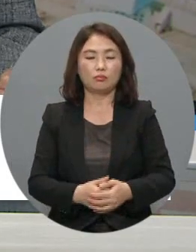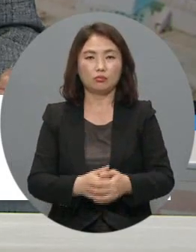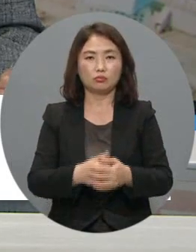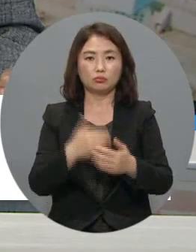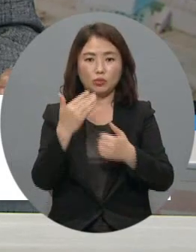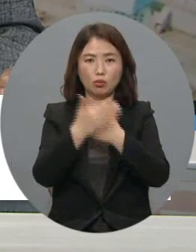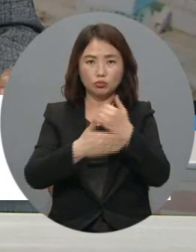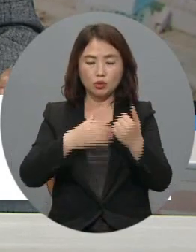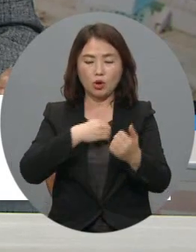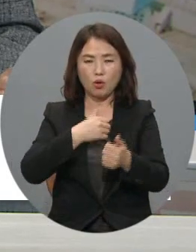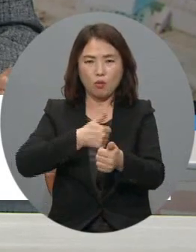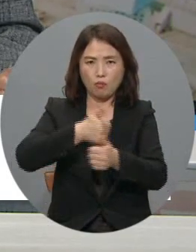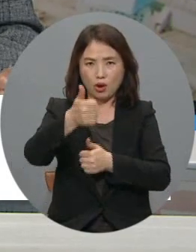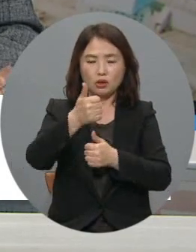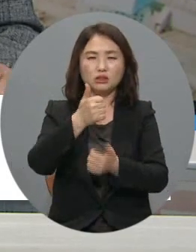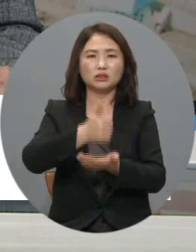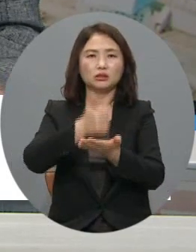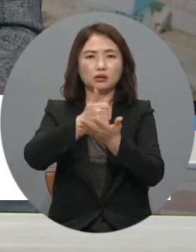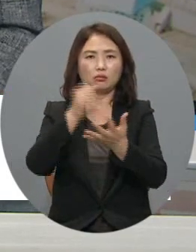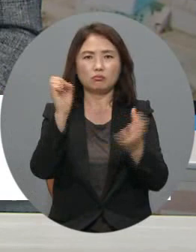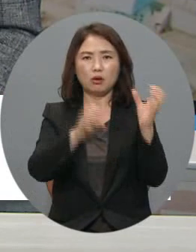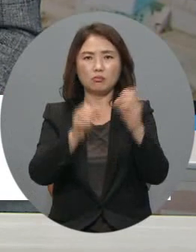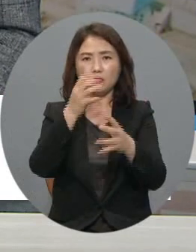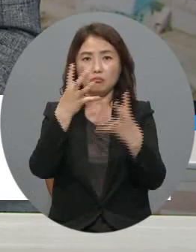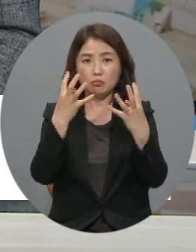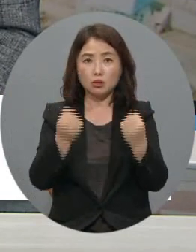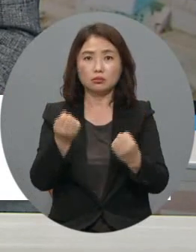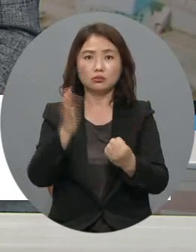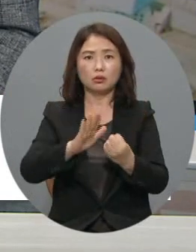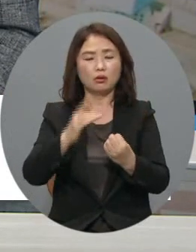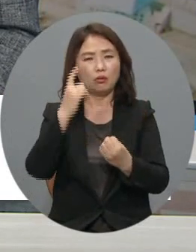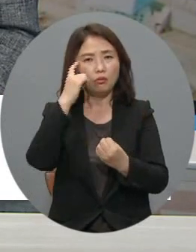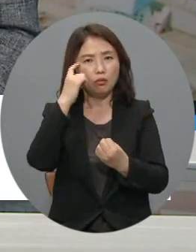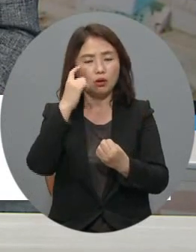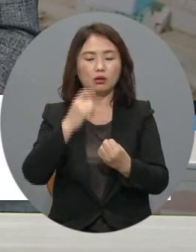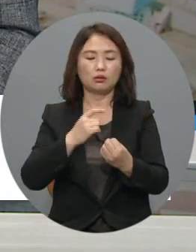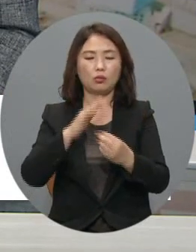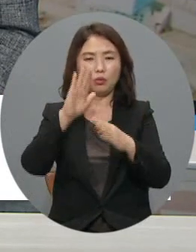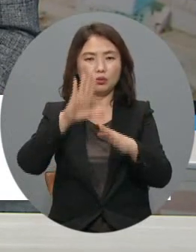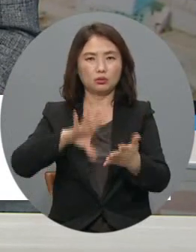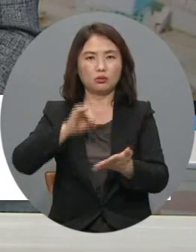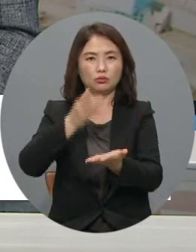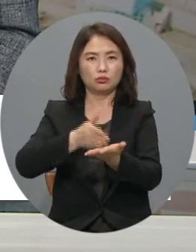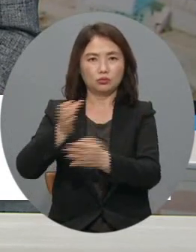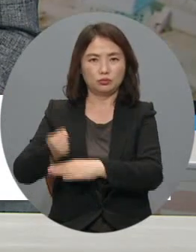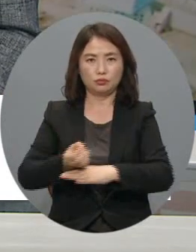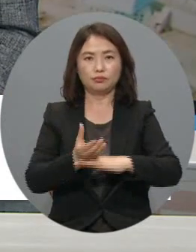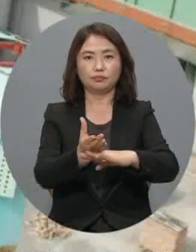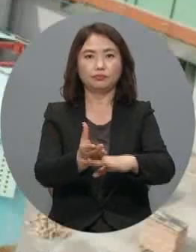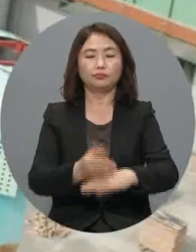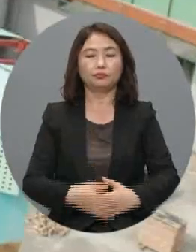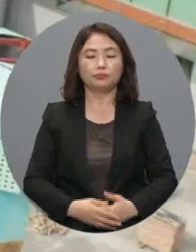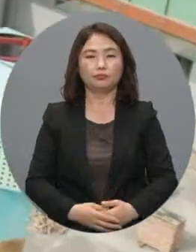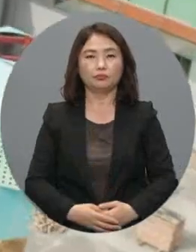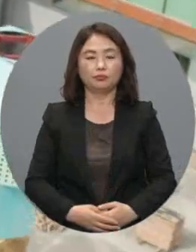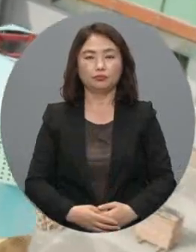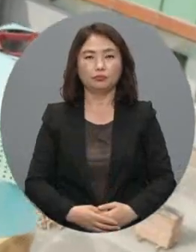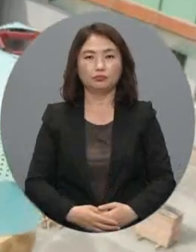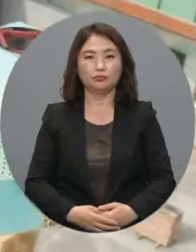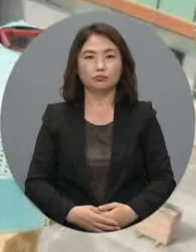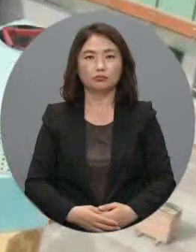덕분에 위기를 극복했다는 칭찬까지 많았는데 말입니다. 오늘 첫 소식은 양관희 기자가 보도합니다.